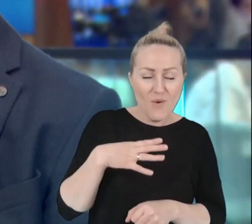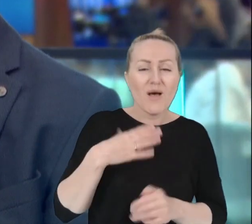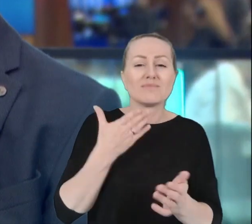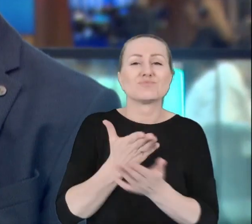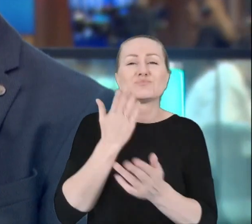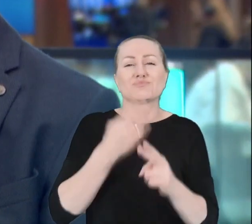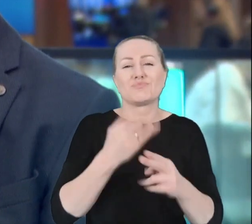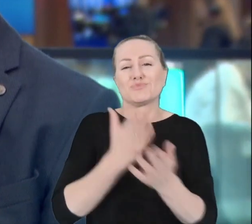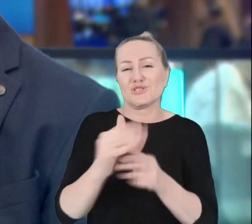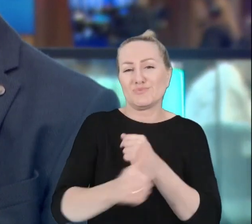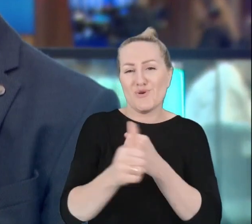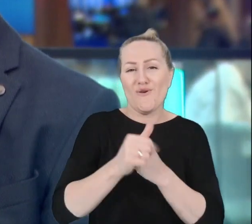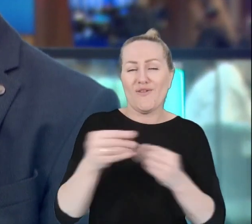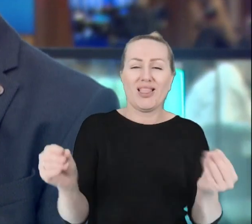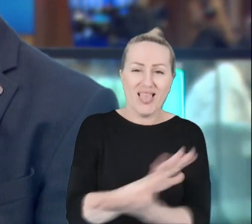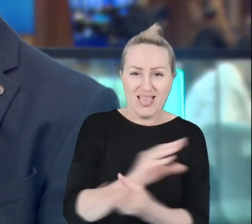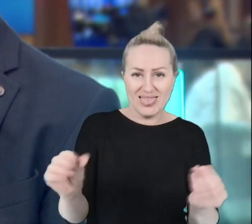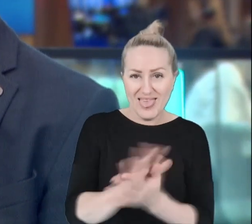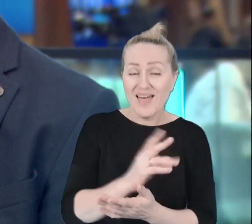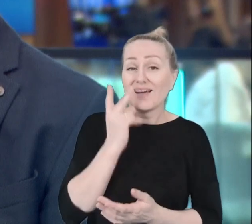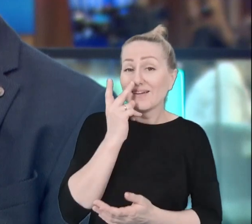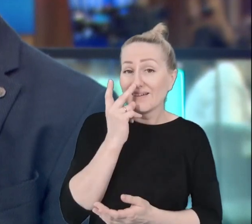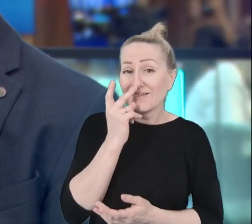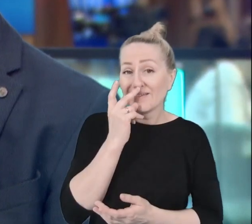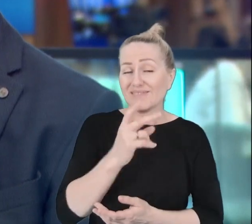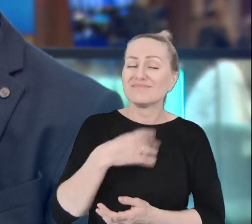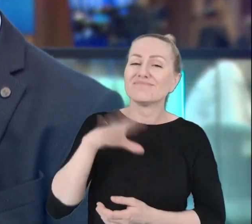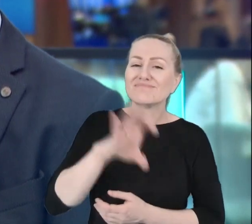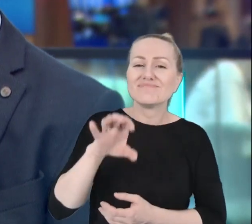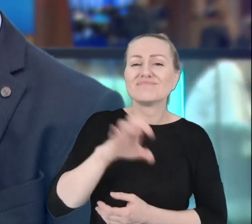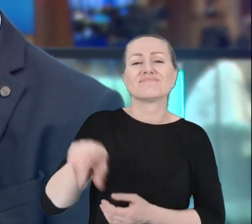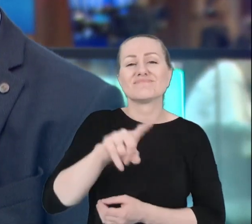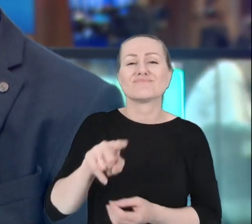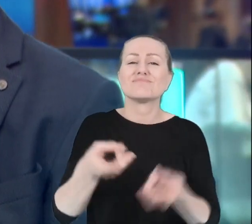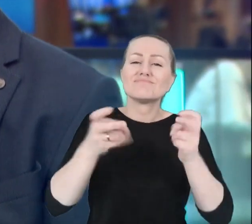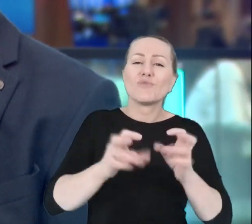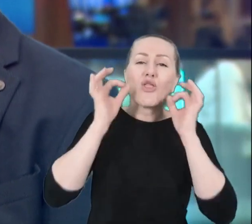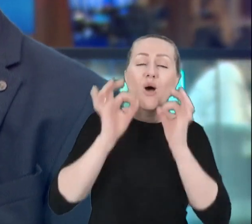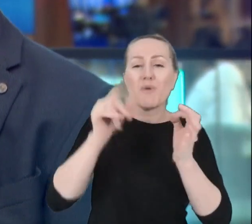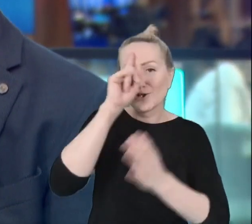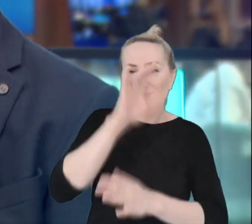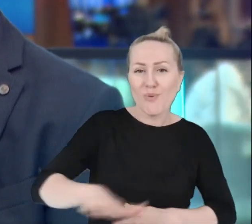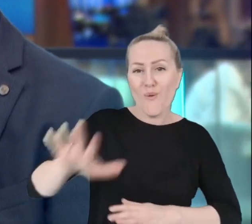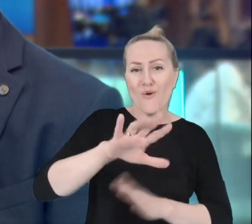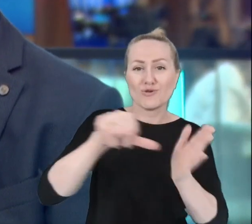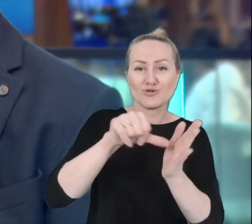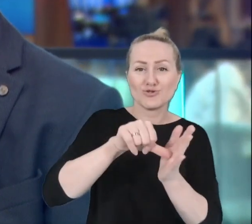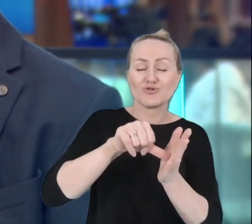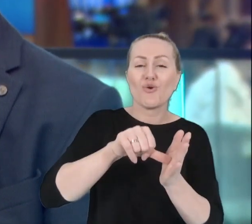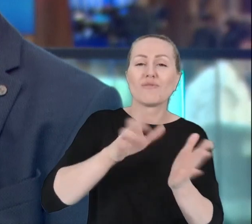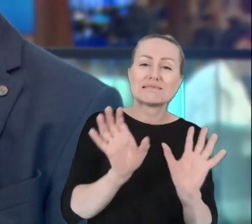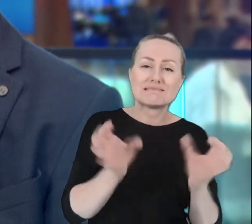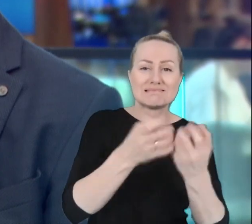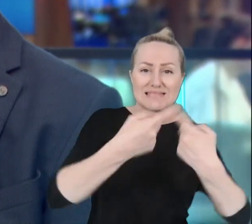Dla mnie w ogóle tworzenie takiego społecznego, dobrego środowiska zespołu jest